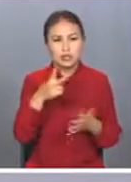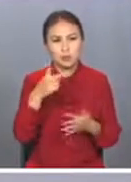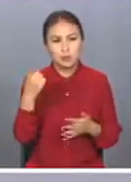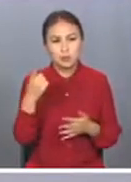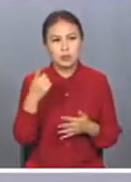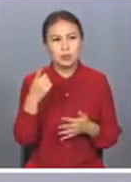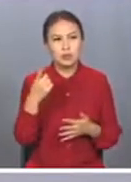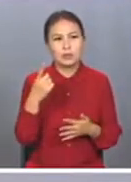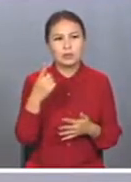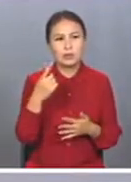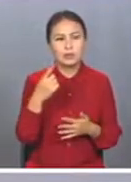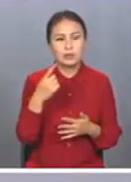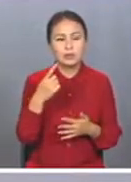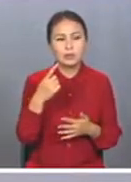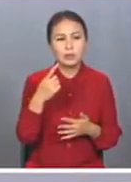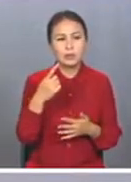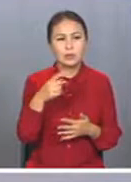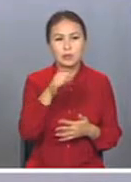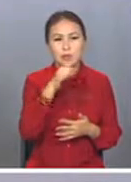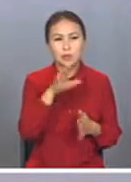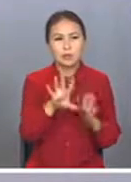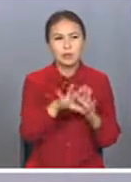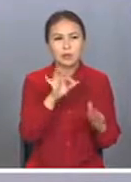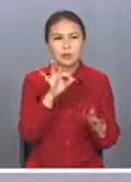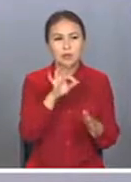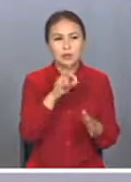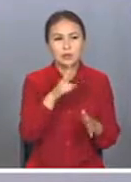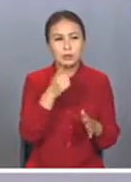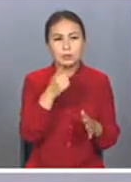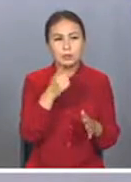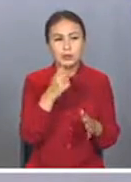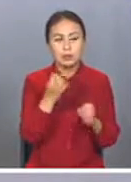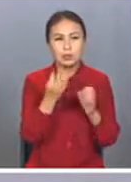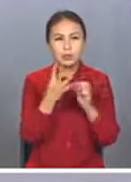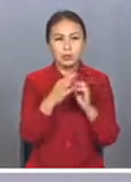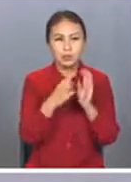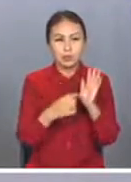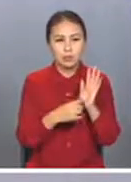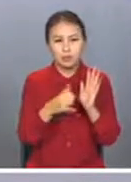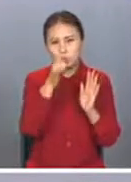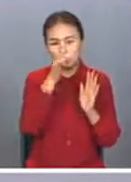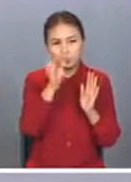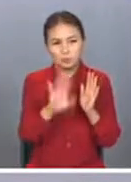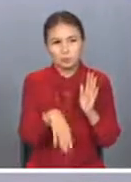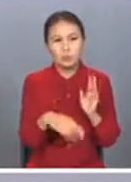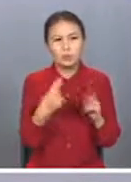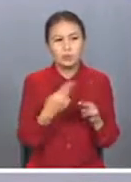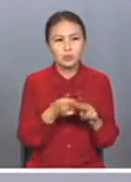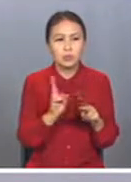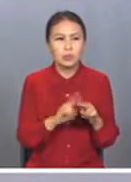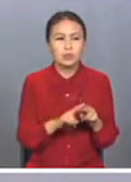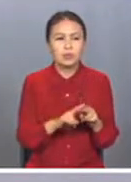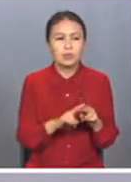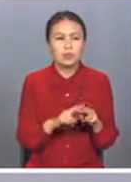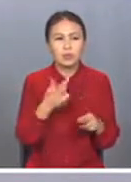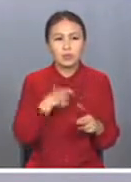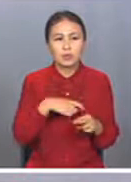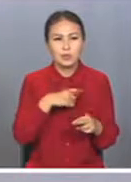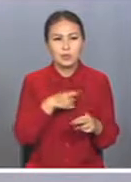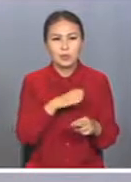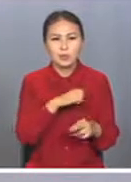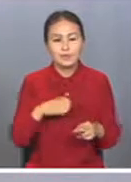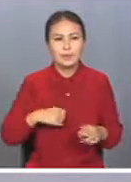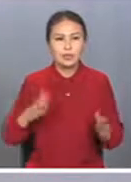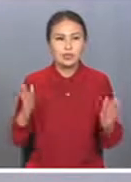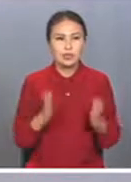21'den özünü alıp göremin. 21 14'e bölüne mi? Yok. Yani 21'den özü en kişi ortağı